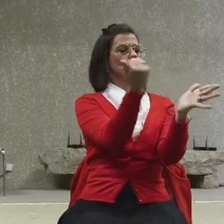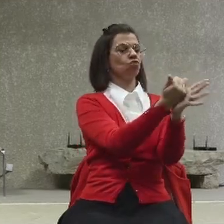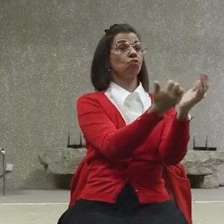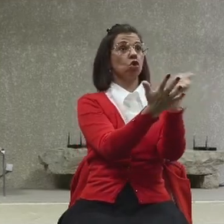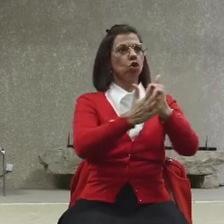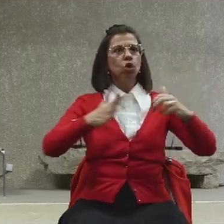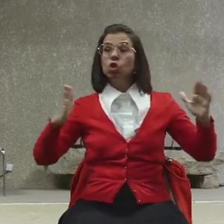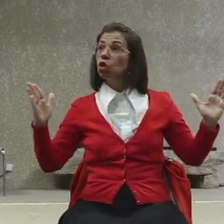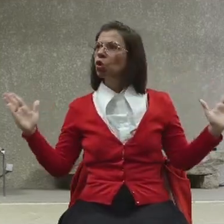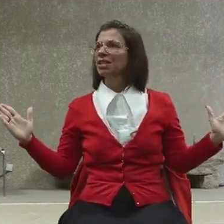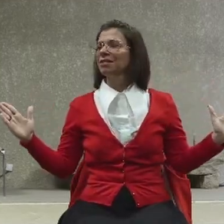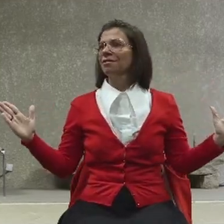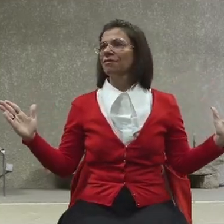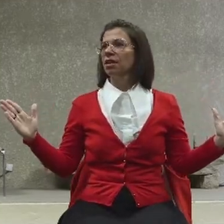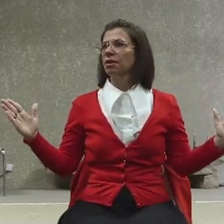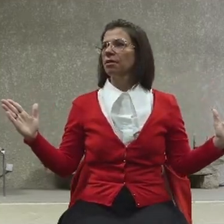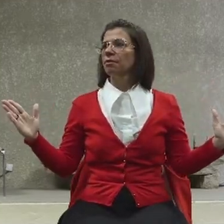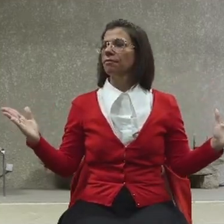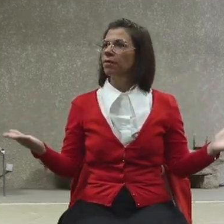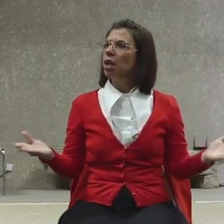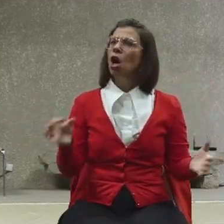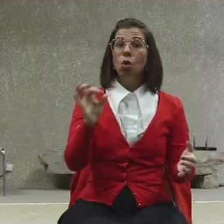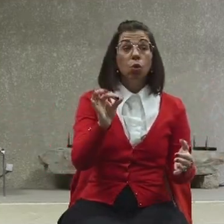Voici un premier point.